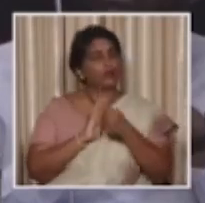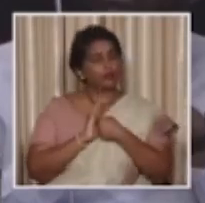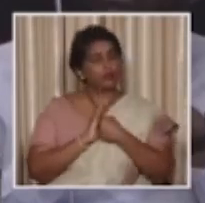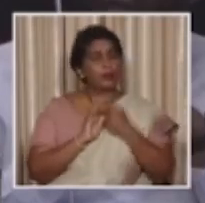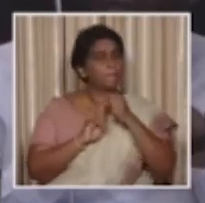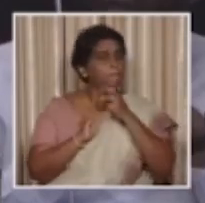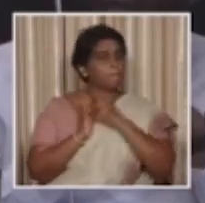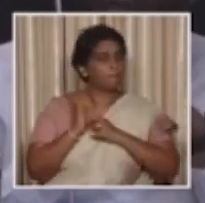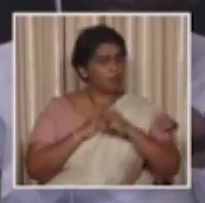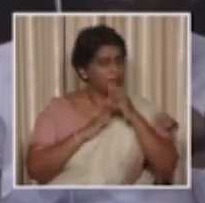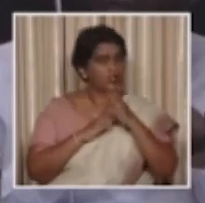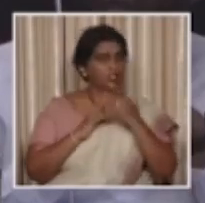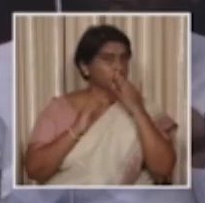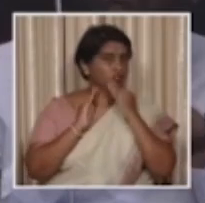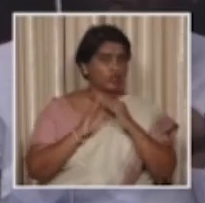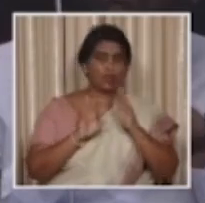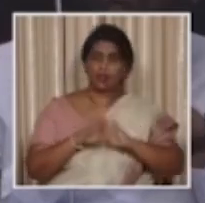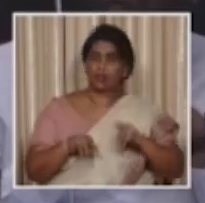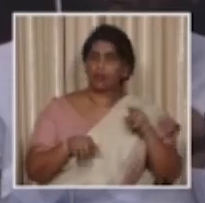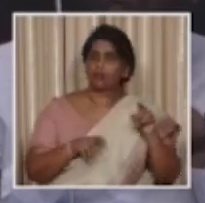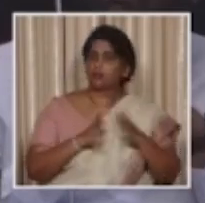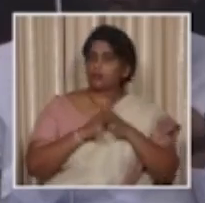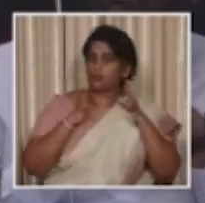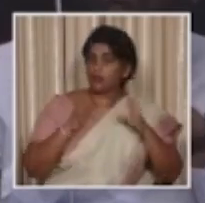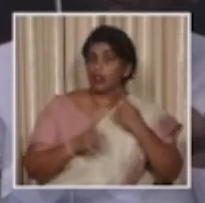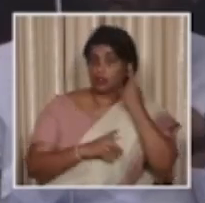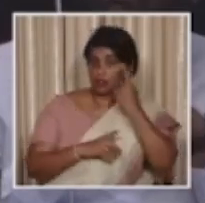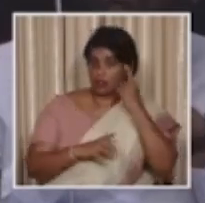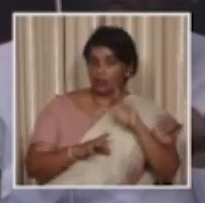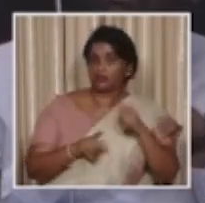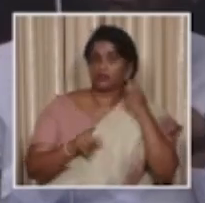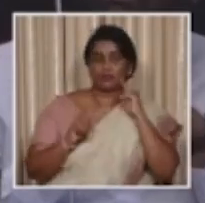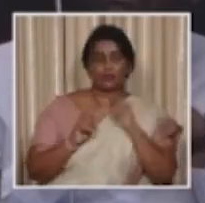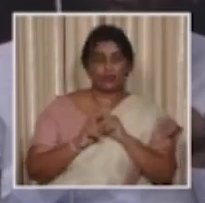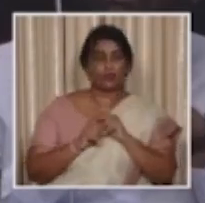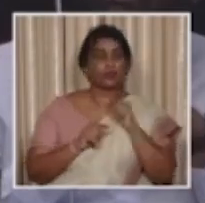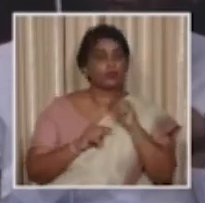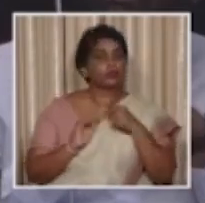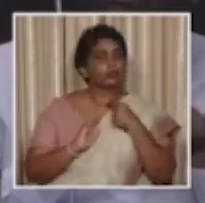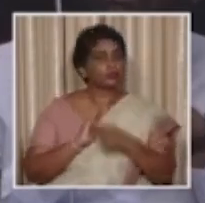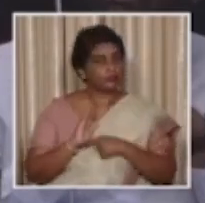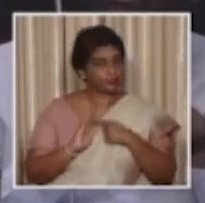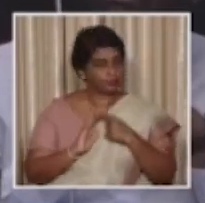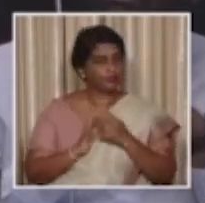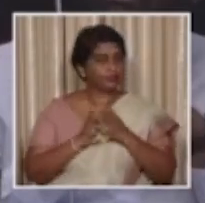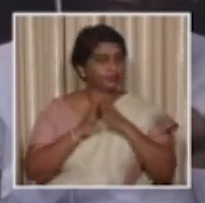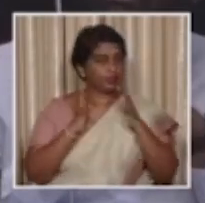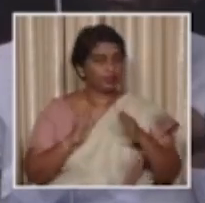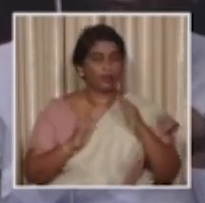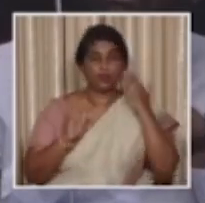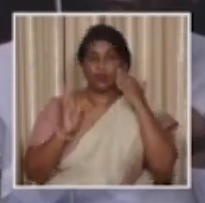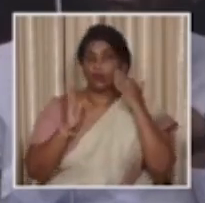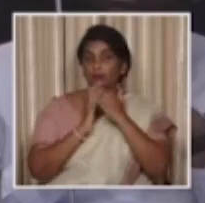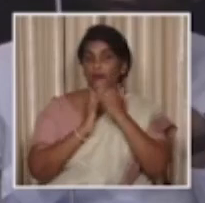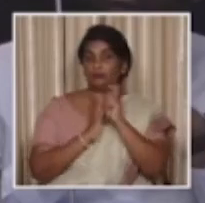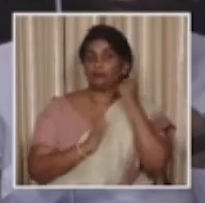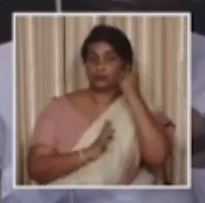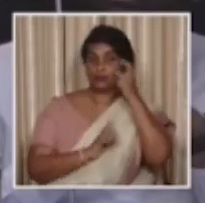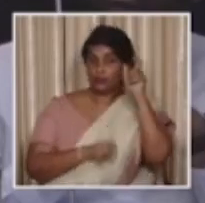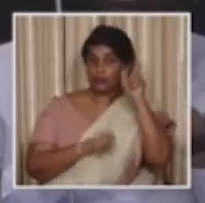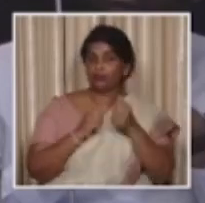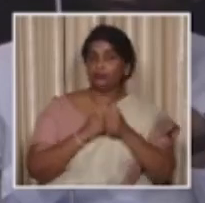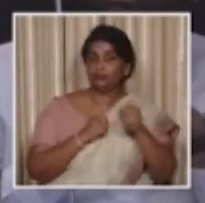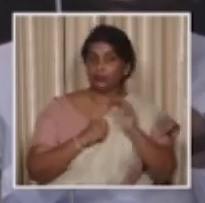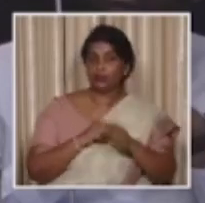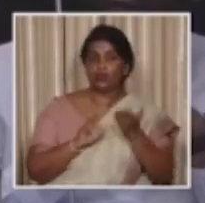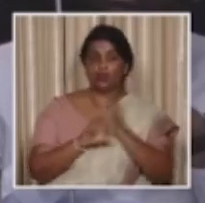වගේ පළාත්වල පාසල්වල දරුවෝ හුඟක් දක්ෂෝ ඉන්නවා මේ සඳහා. මේ රටේ වෝ විශේෂේස්තරවල දක්ෂයින් බිහි වෙලා